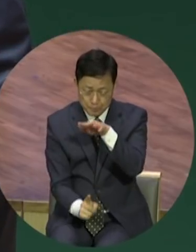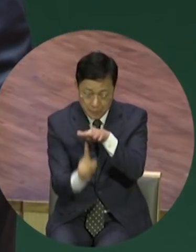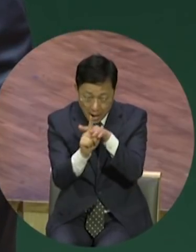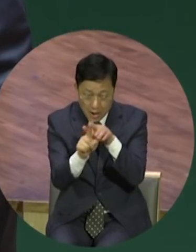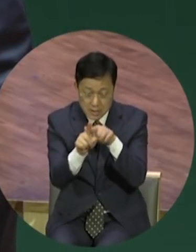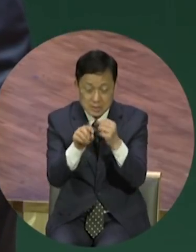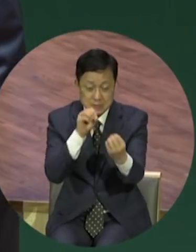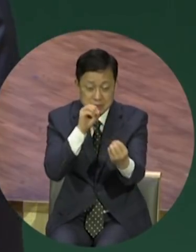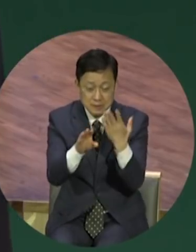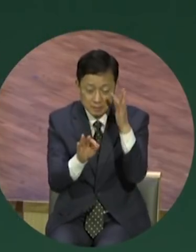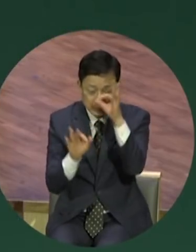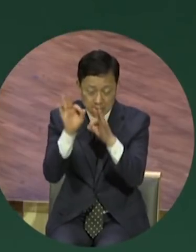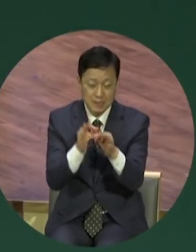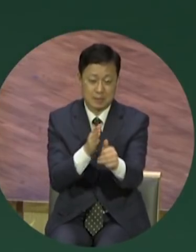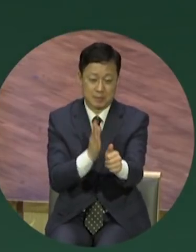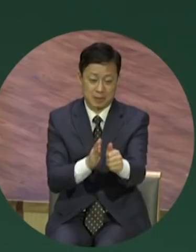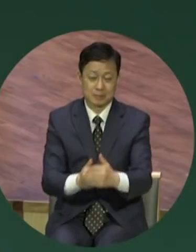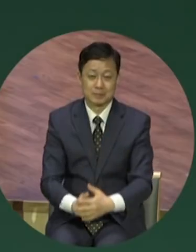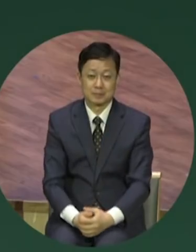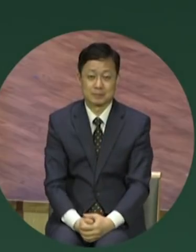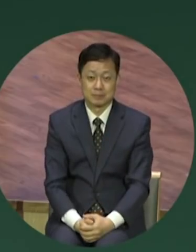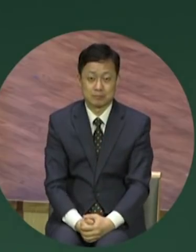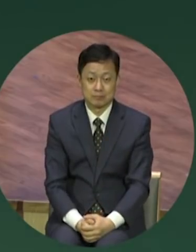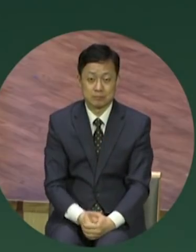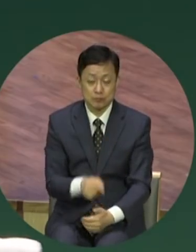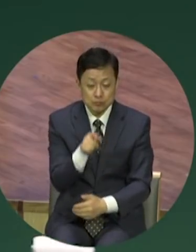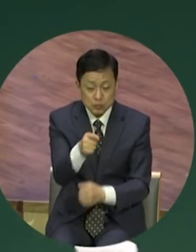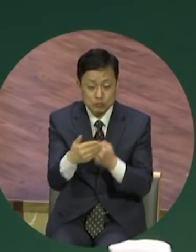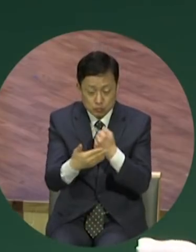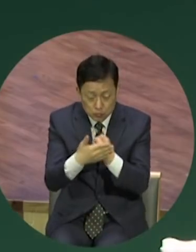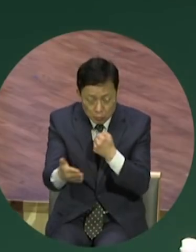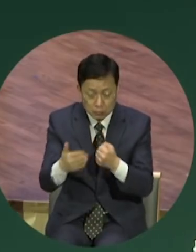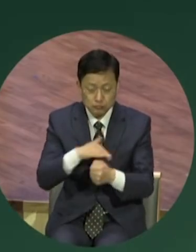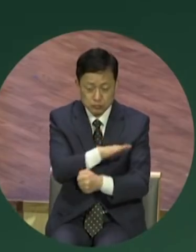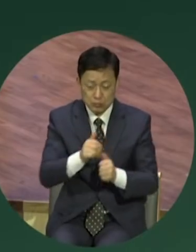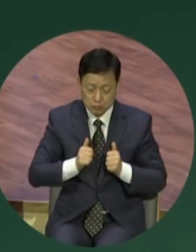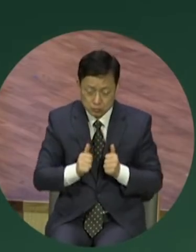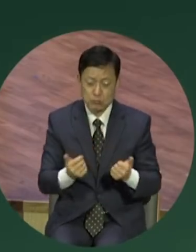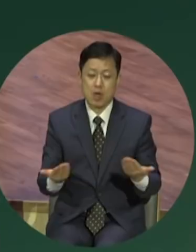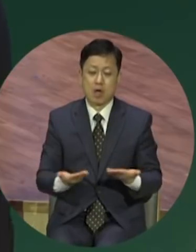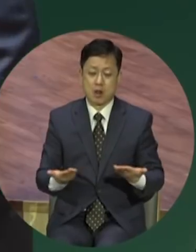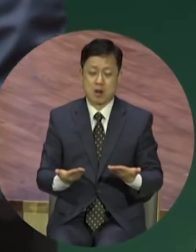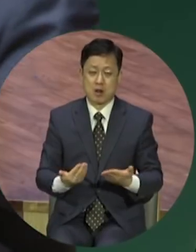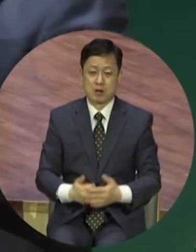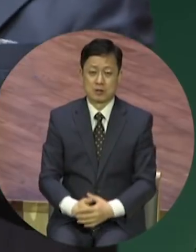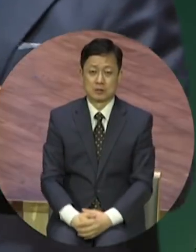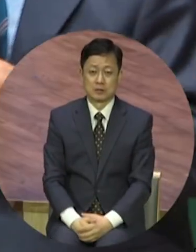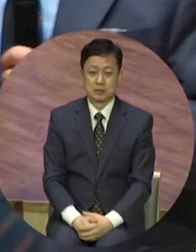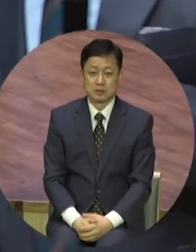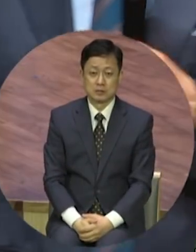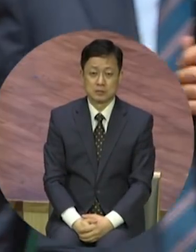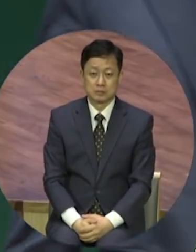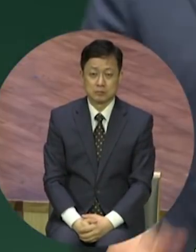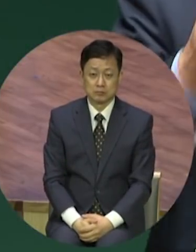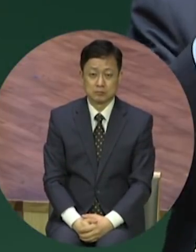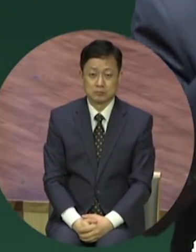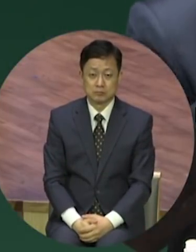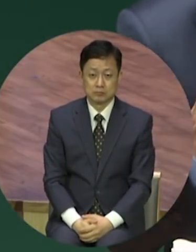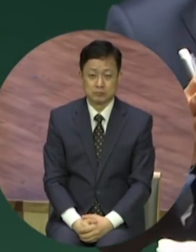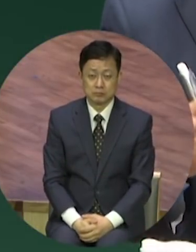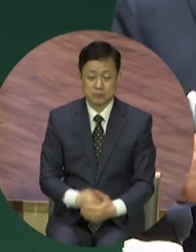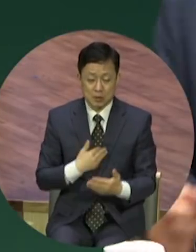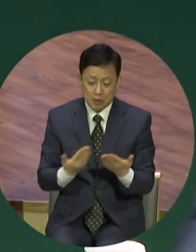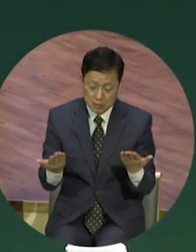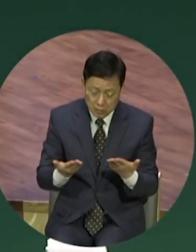what is unprecedented. 이것 때문에 우리가 일하는 거예요. For this, we work. 그렇잖아요. Isn't that so? 이걸